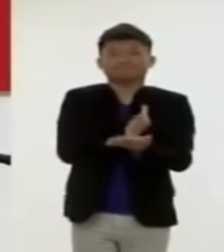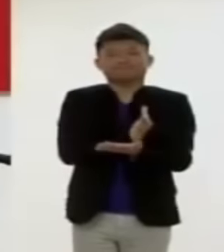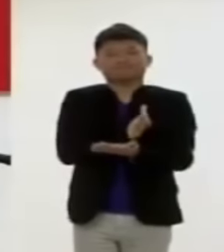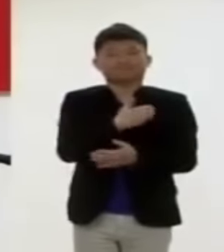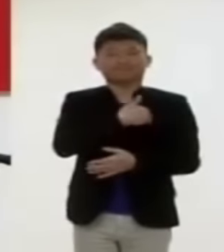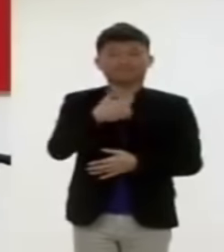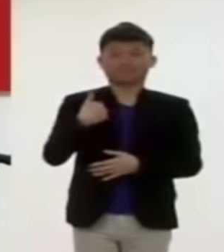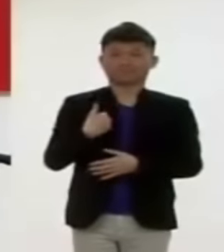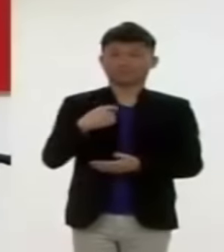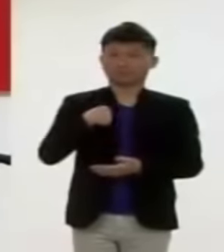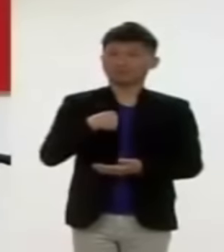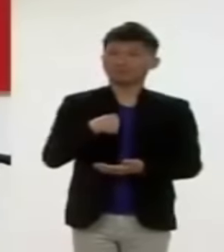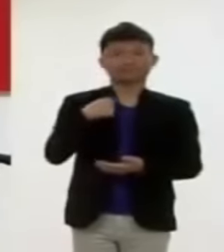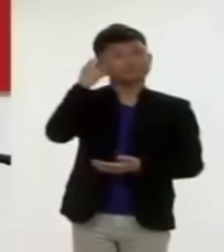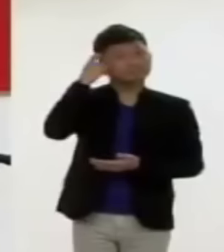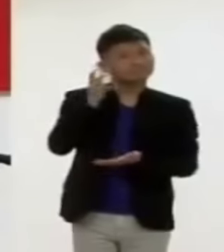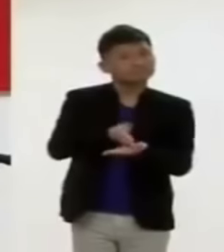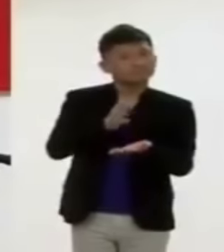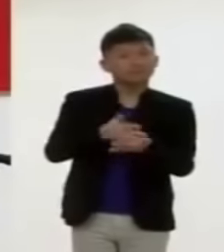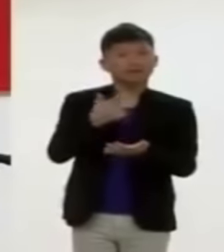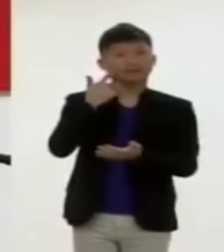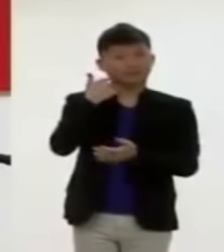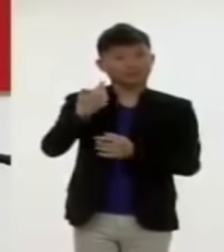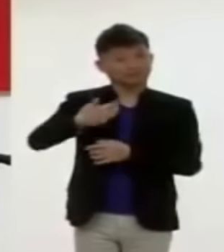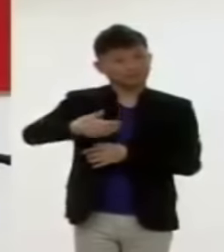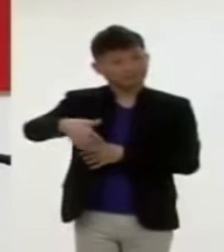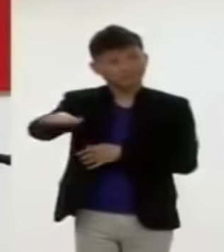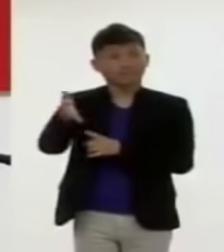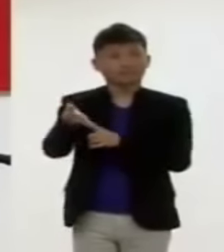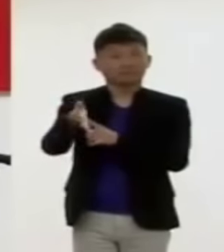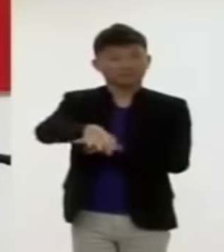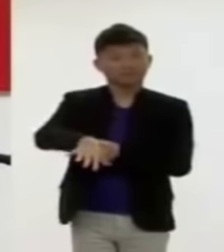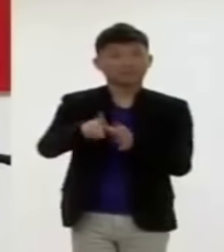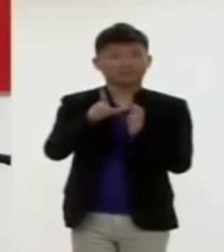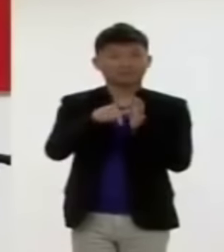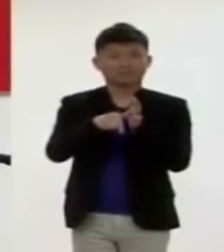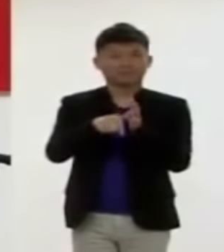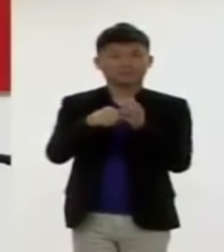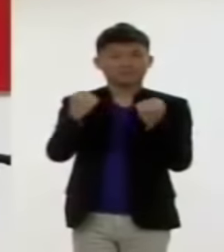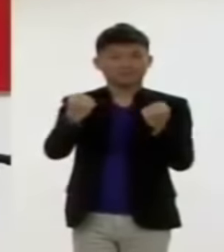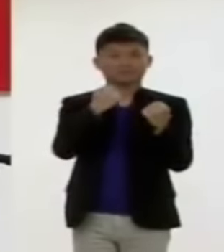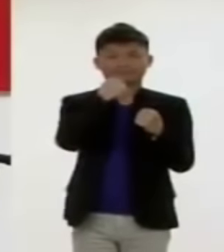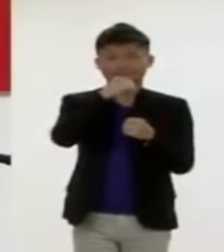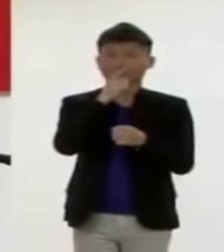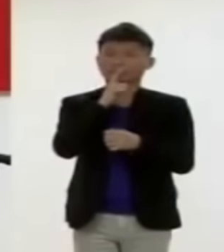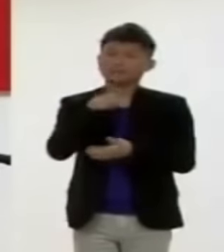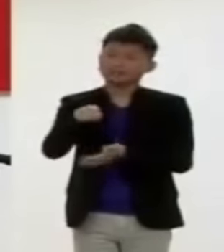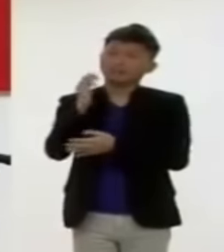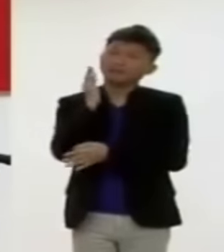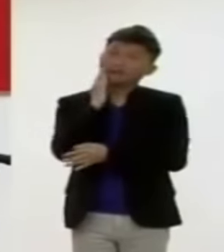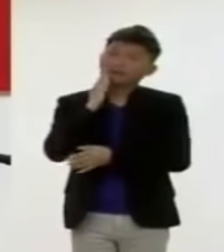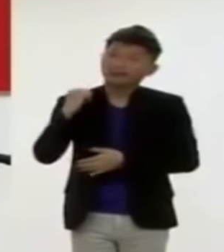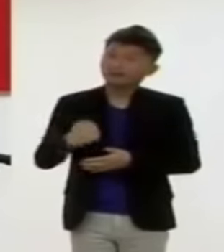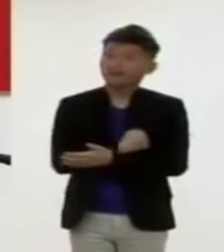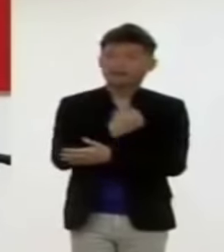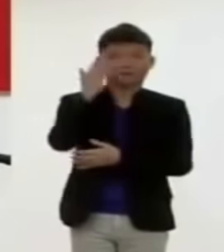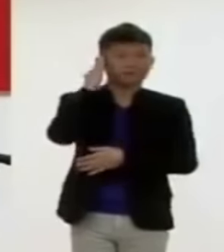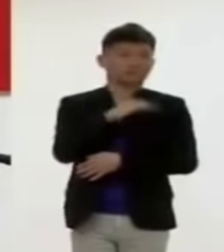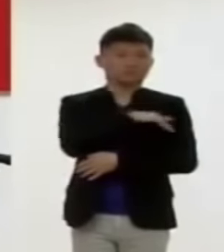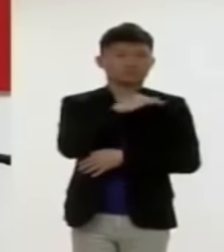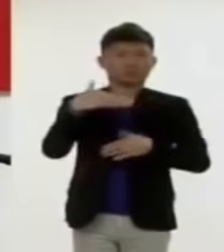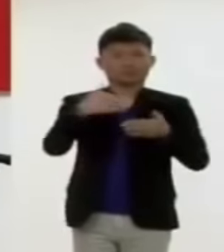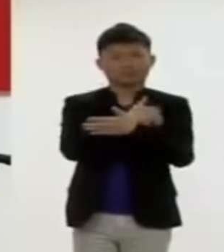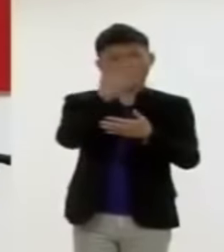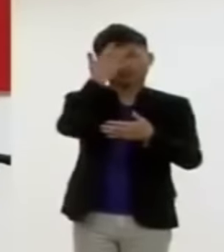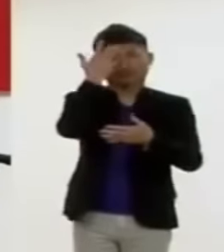父亲走的时候，他在台湾，很遗憾地说，吴秋交通为什么这么不方便？吴